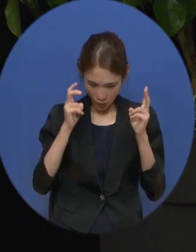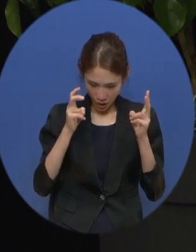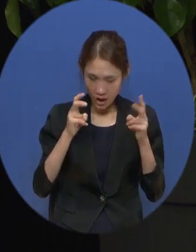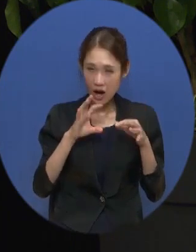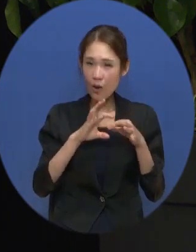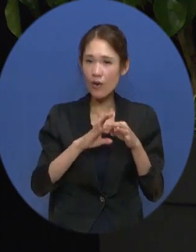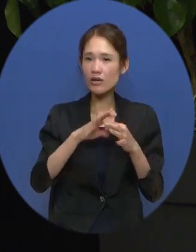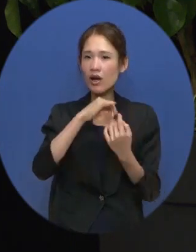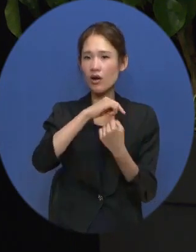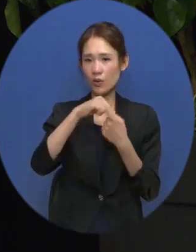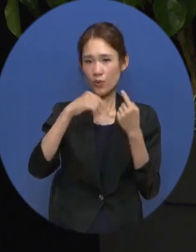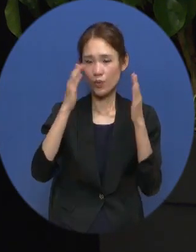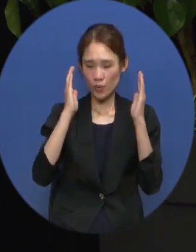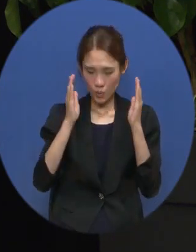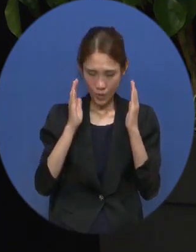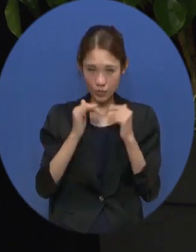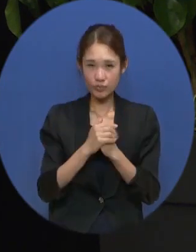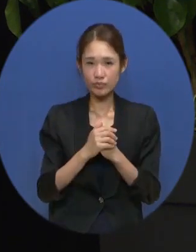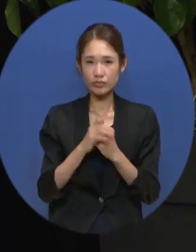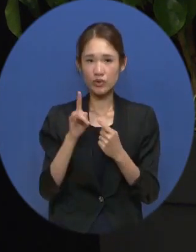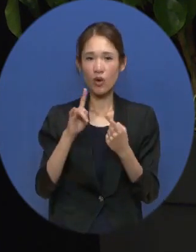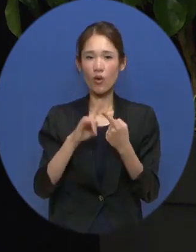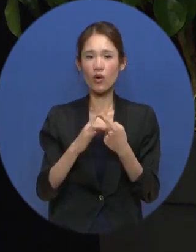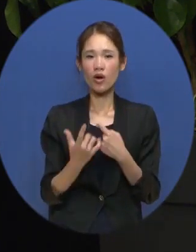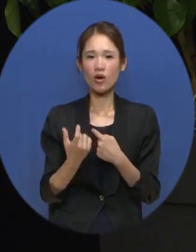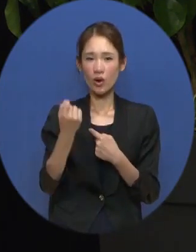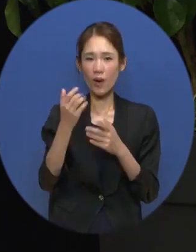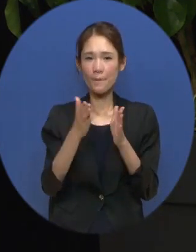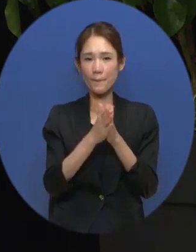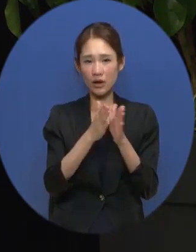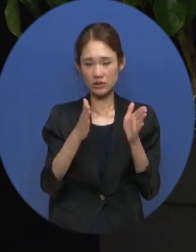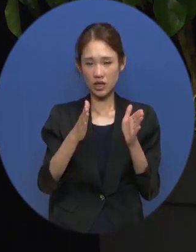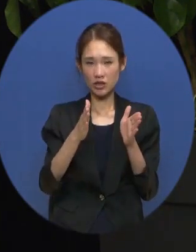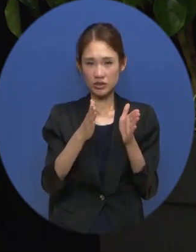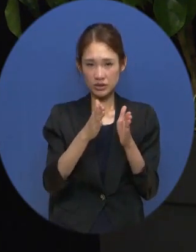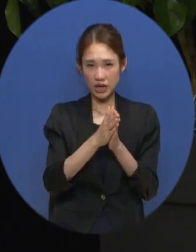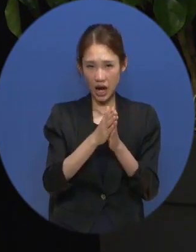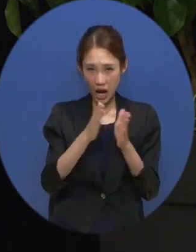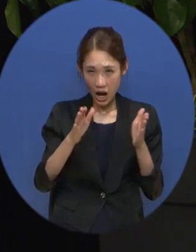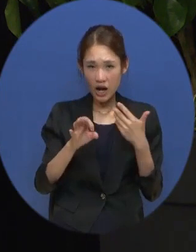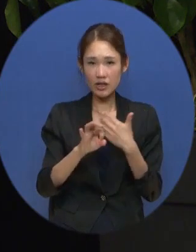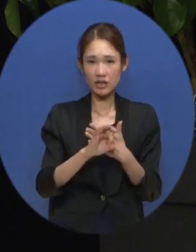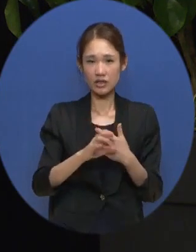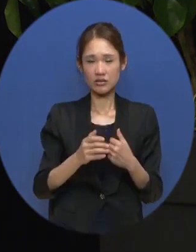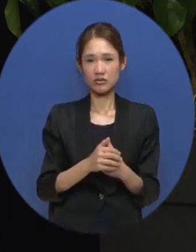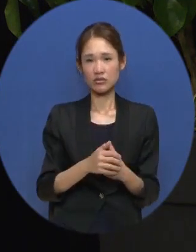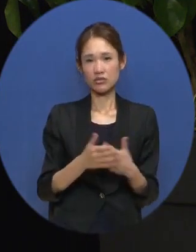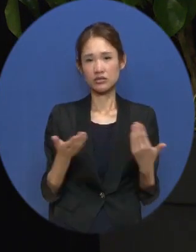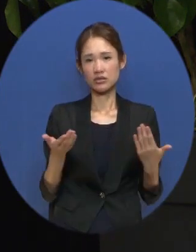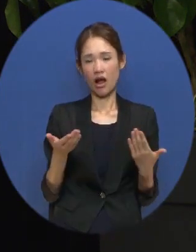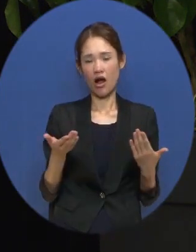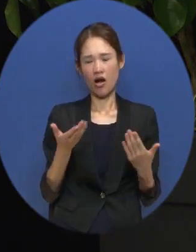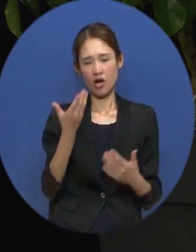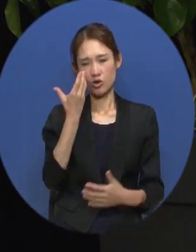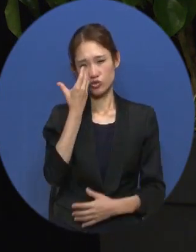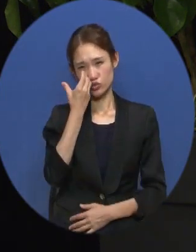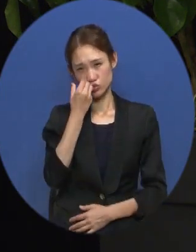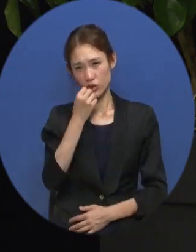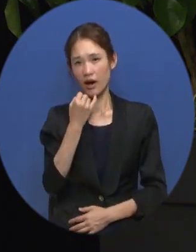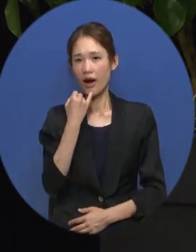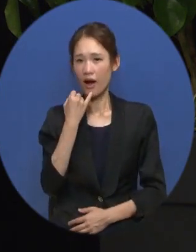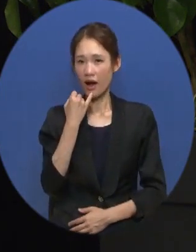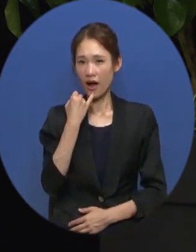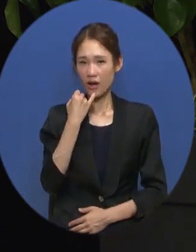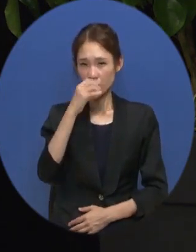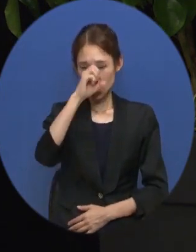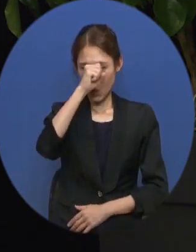한 다음에 이제 거기서부터 이제 접근을 하면은 그 작업하기에 굉장히 수월하고 또